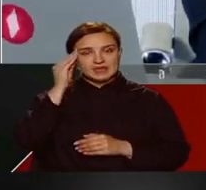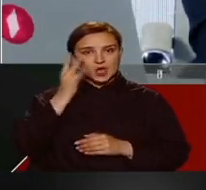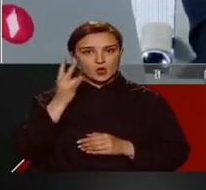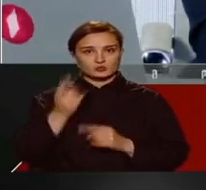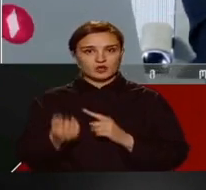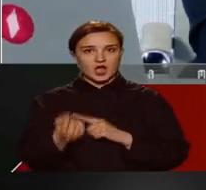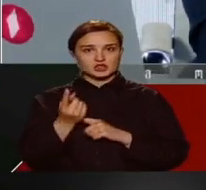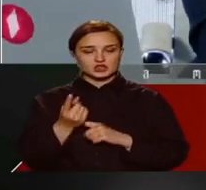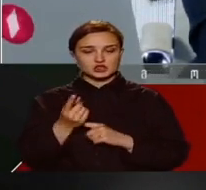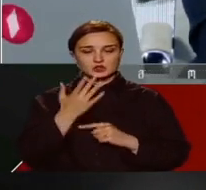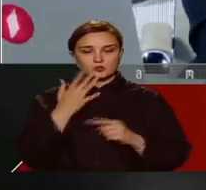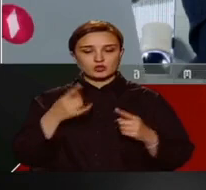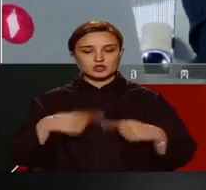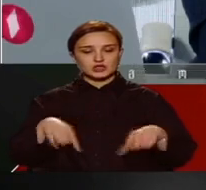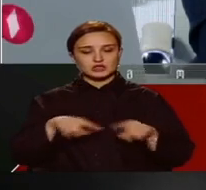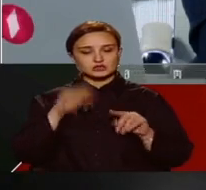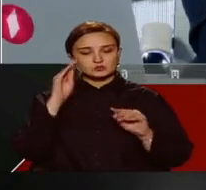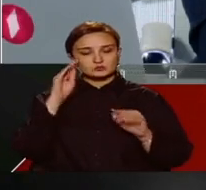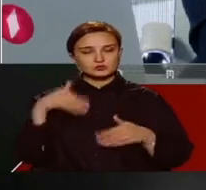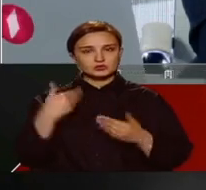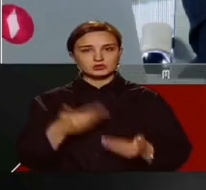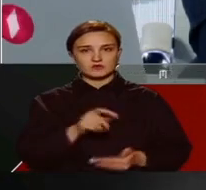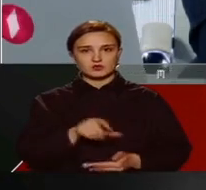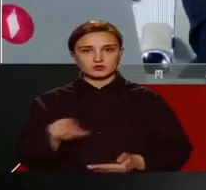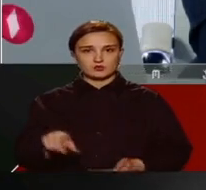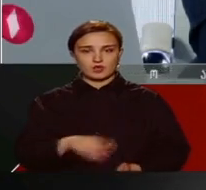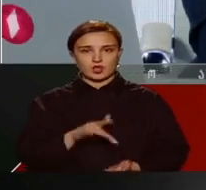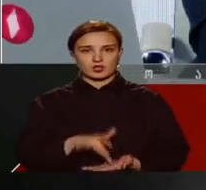შესთავაზოს პოლიტიკურმა სპექტრმა მოქალაქეებს?